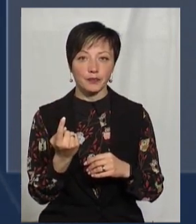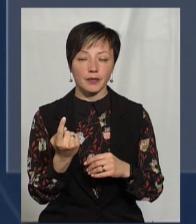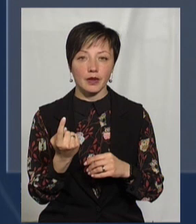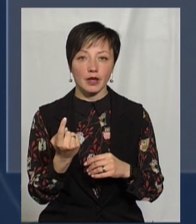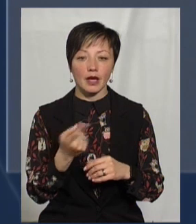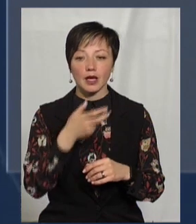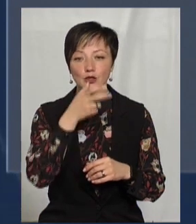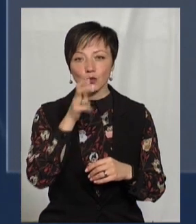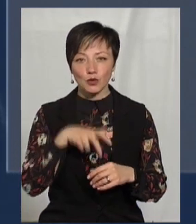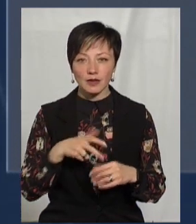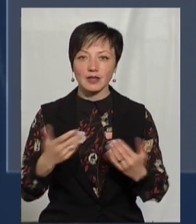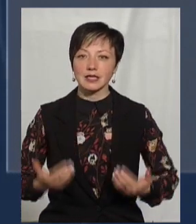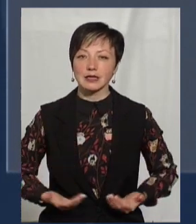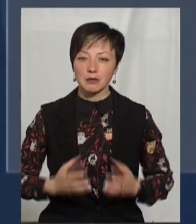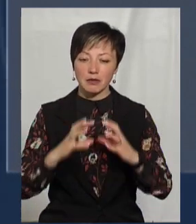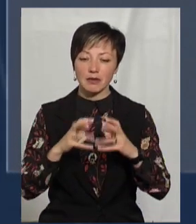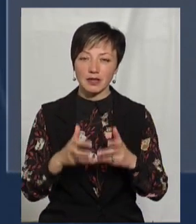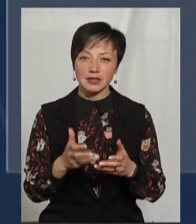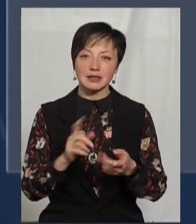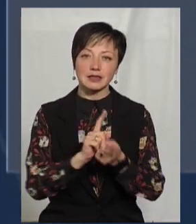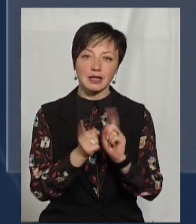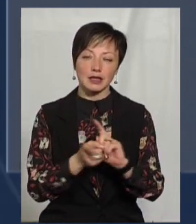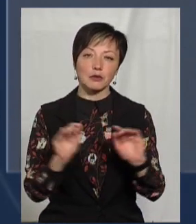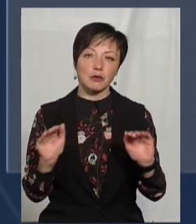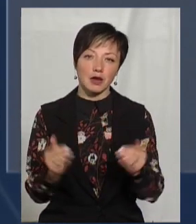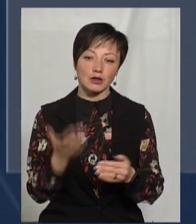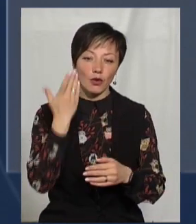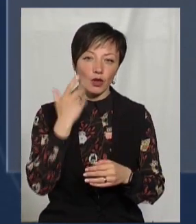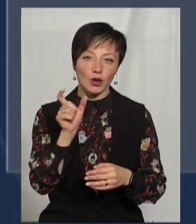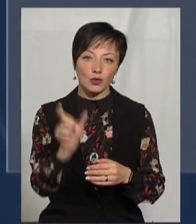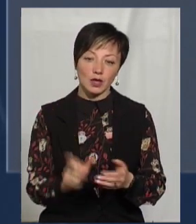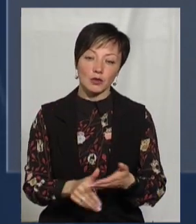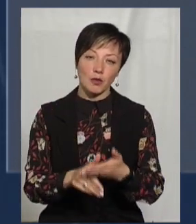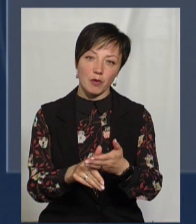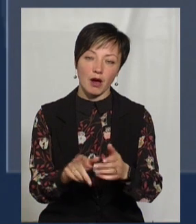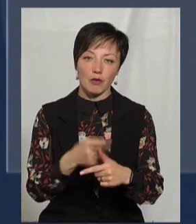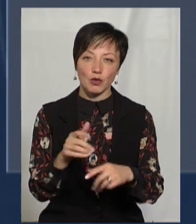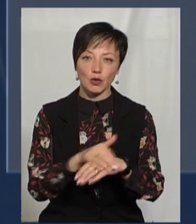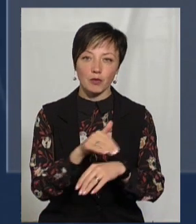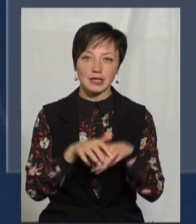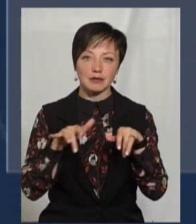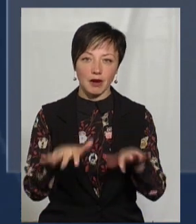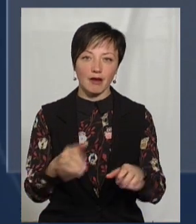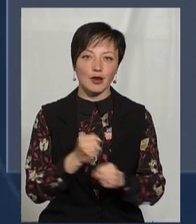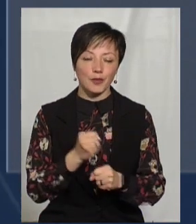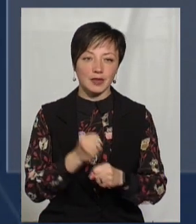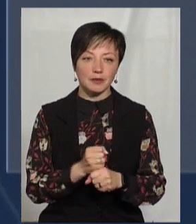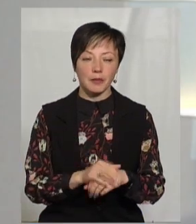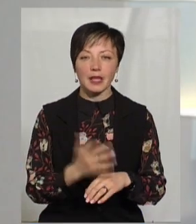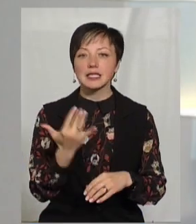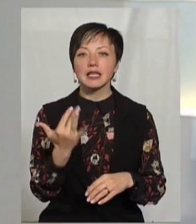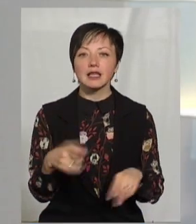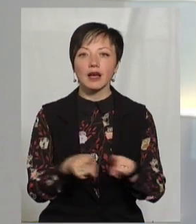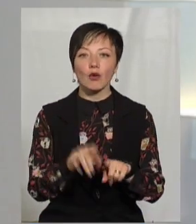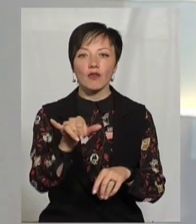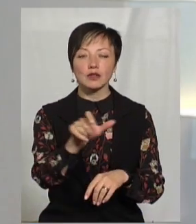із смутків на землі стане менше, коли ця людина буде допомагати або робити добрі справи. А скільки